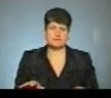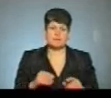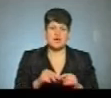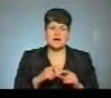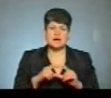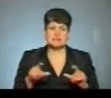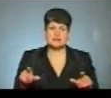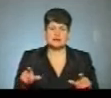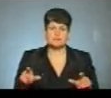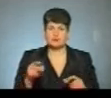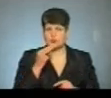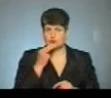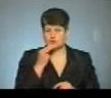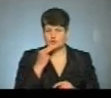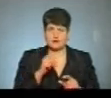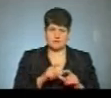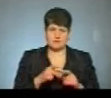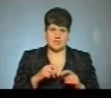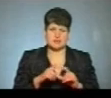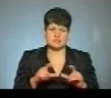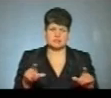магазинів, продуктових магазинів,